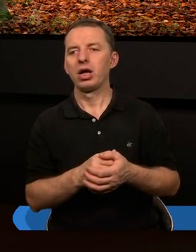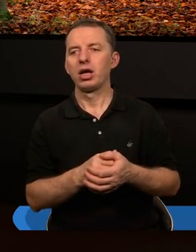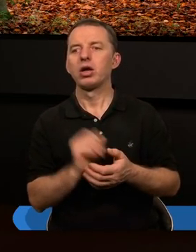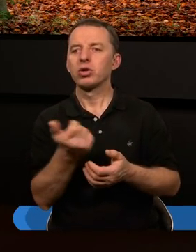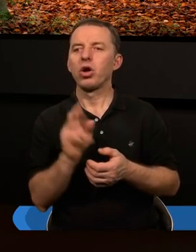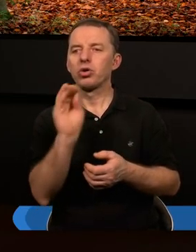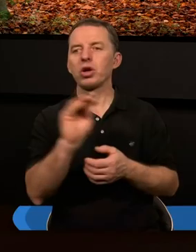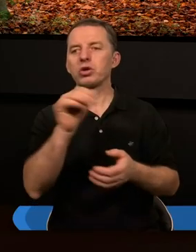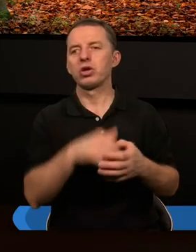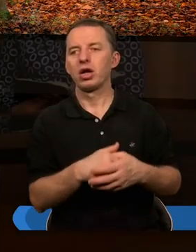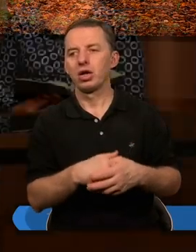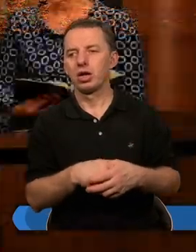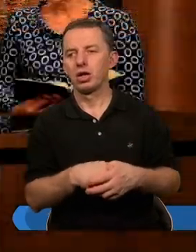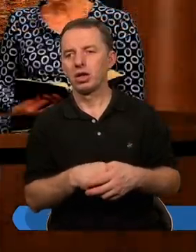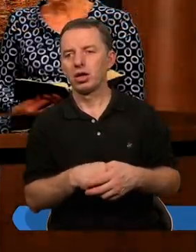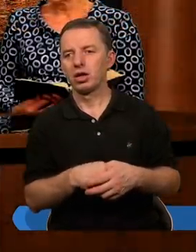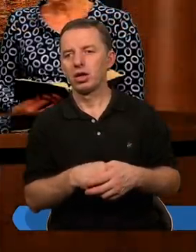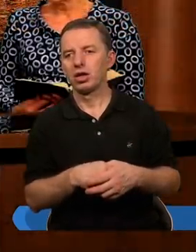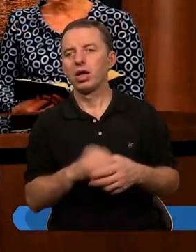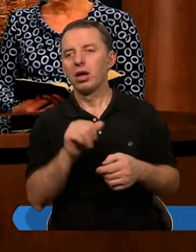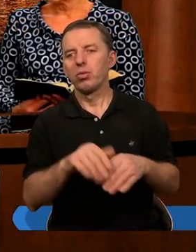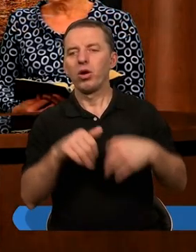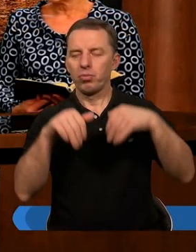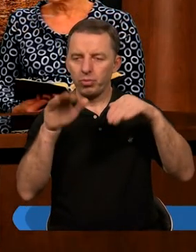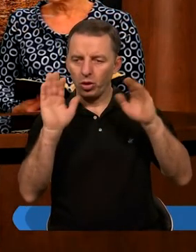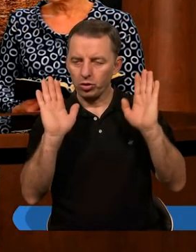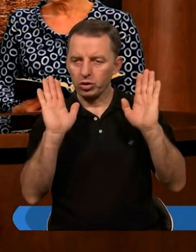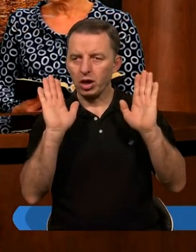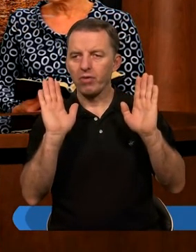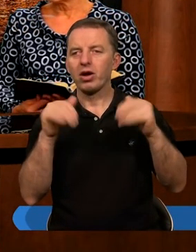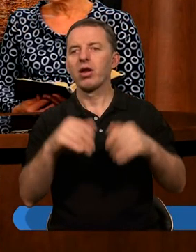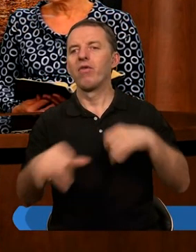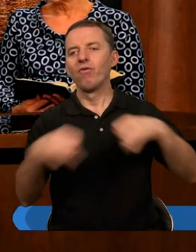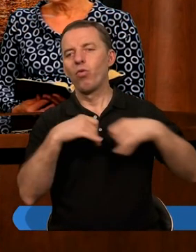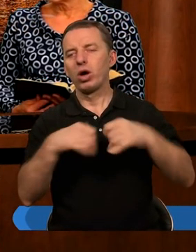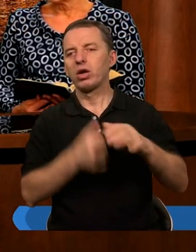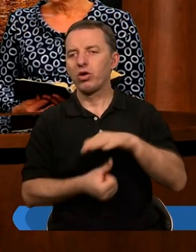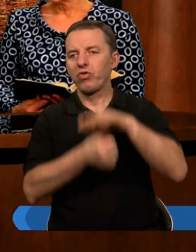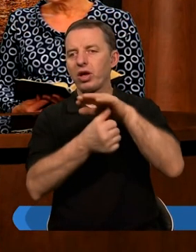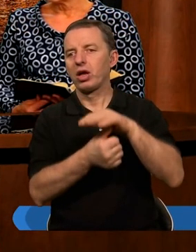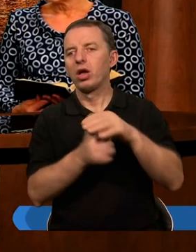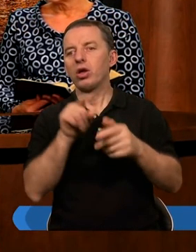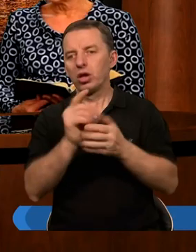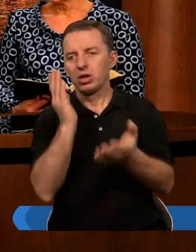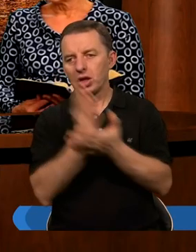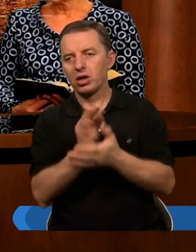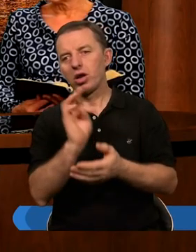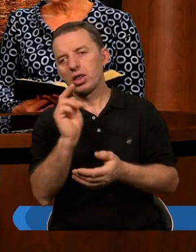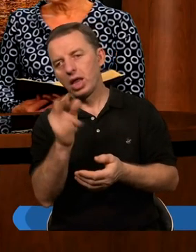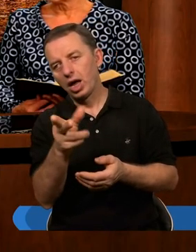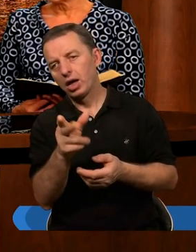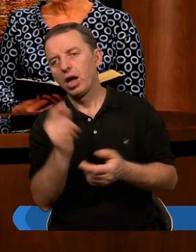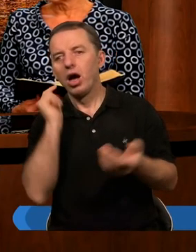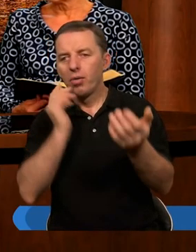co jeszcze? No poddawać władzom zwierzchnim. Czy to jest tylko takie